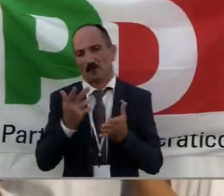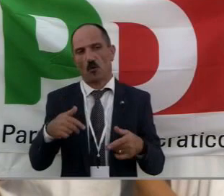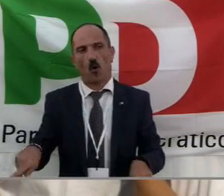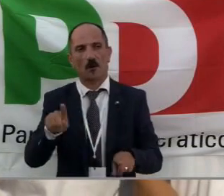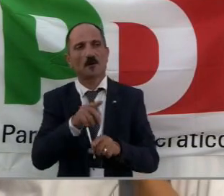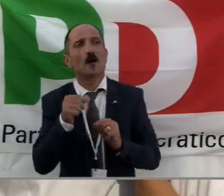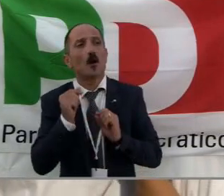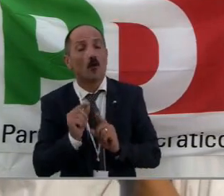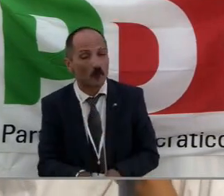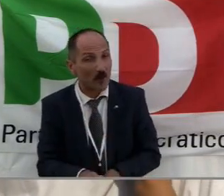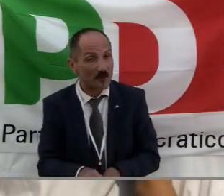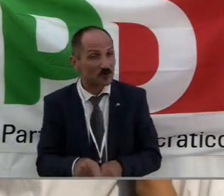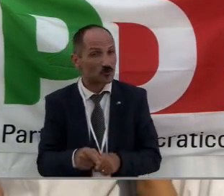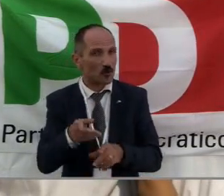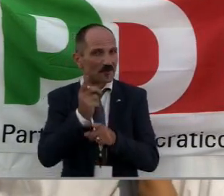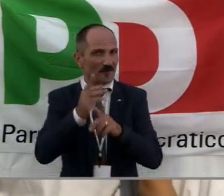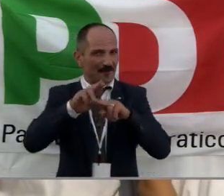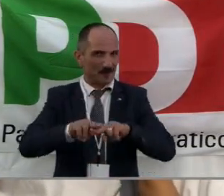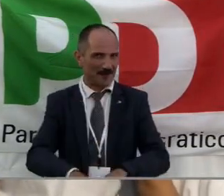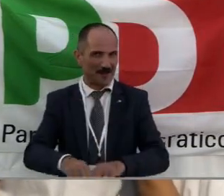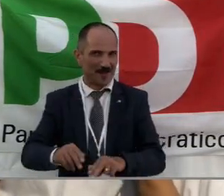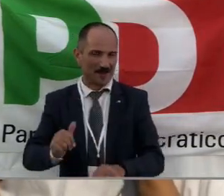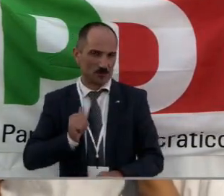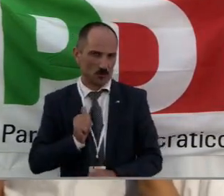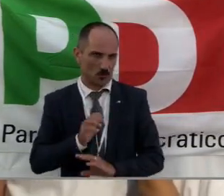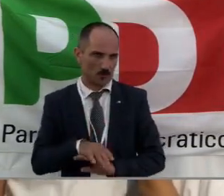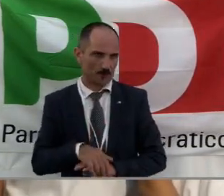rimanere solo, questo è il nostro tema.